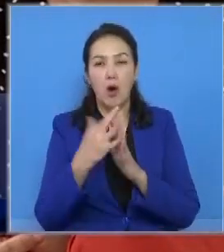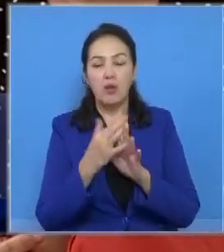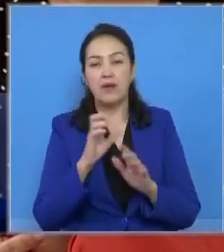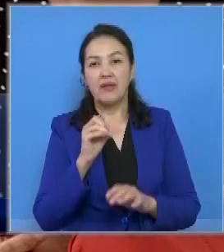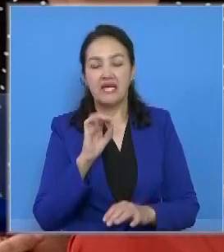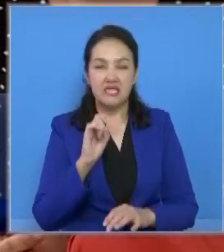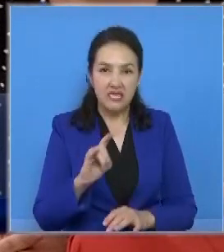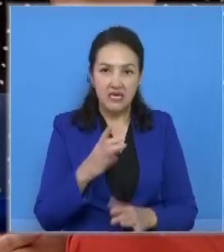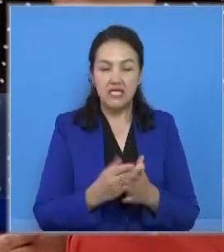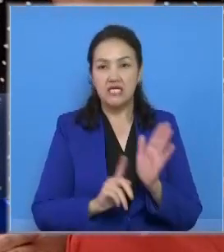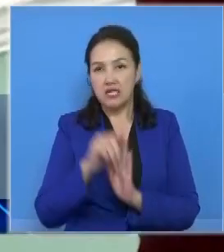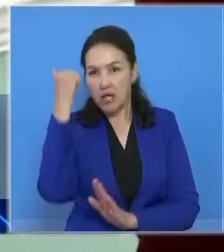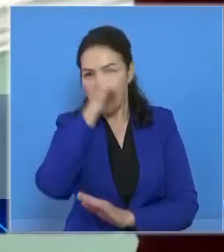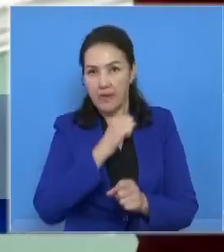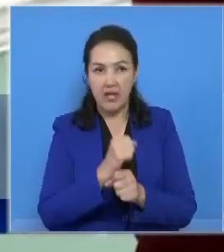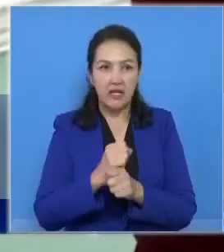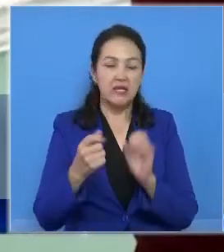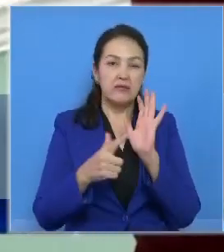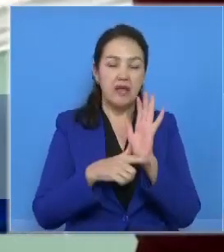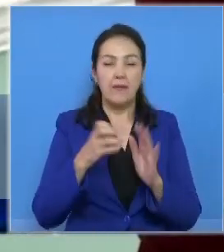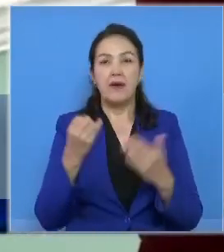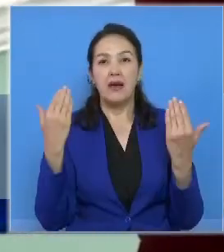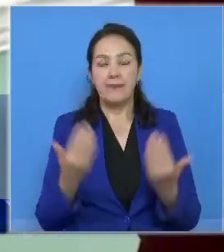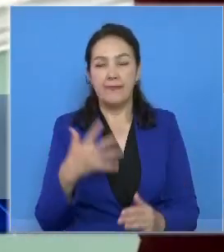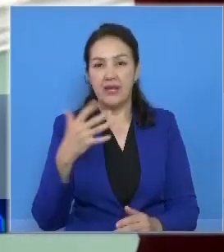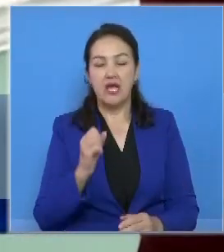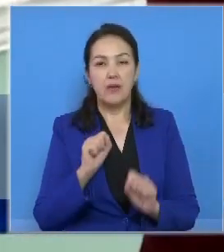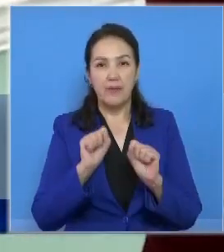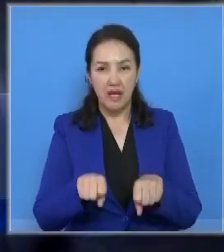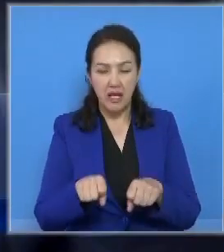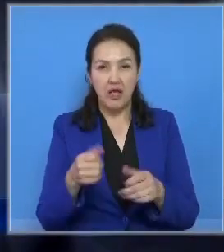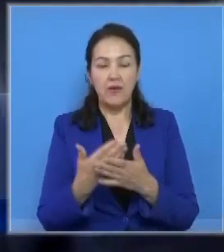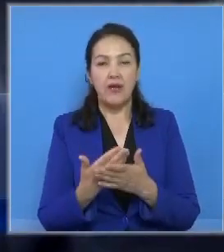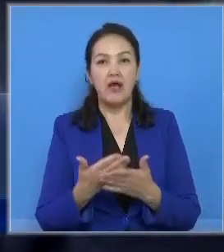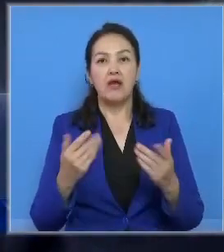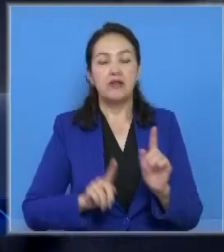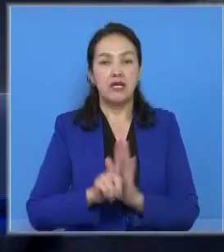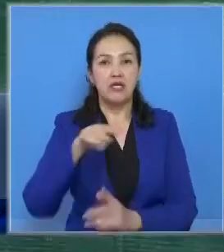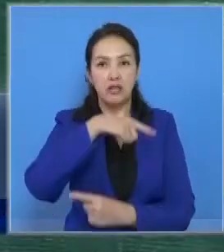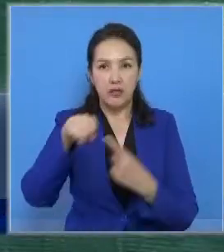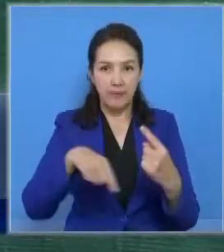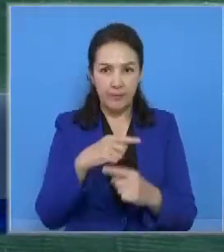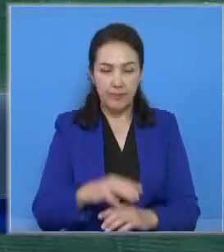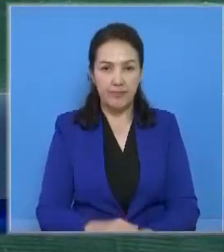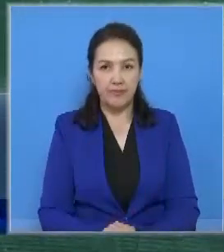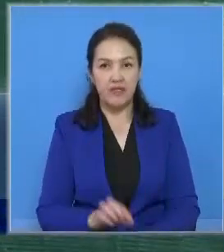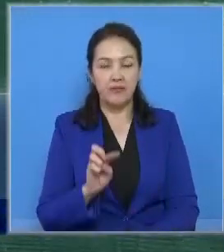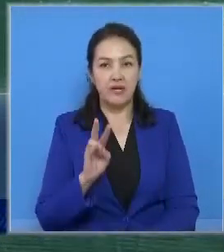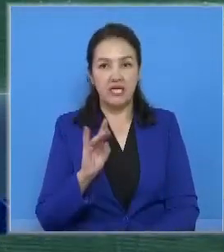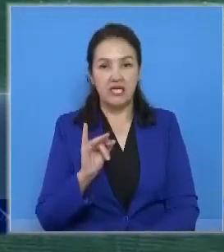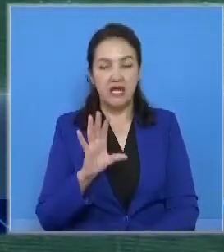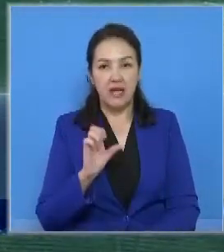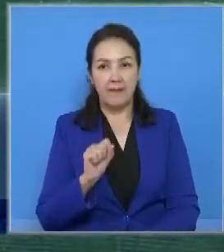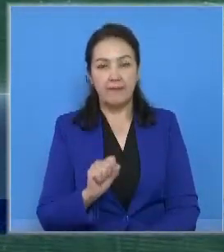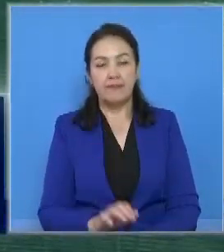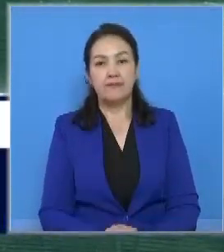Аманаты». С начала года разработаны 17 проектов. На сегодня 5 из них получили одобрение и уже начали бизнес. Амангельдиева Гульжанат